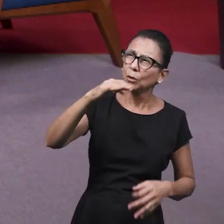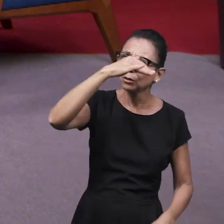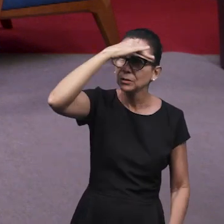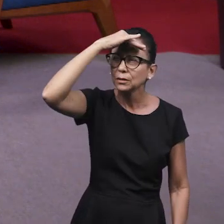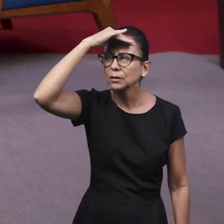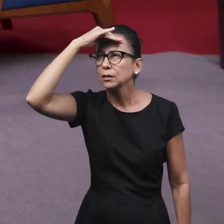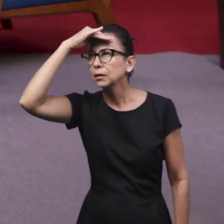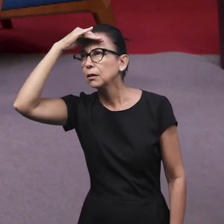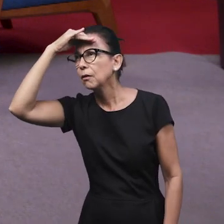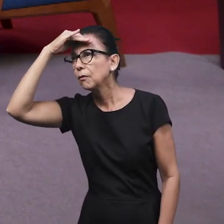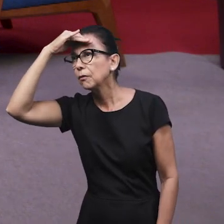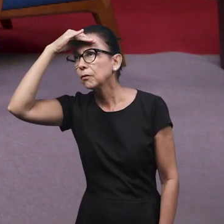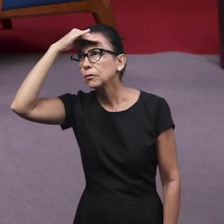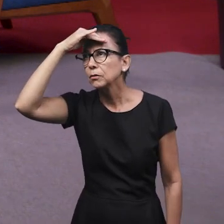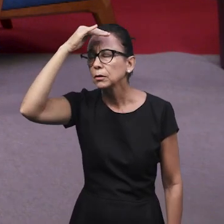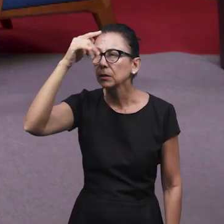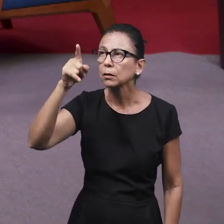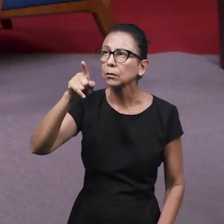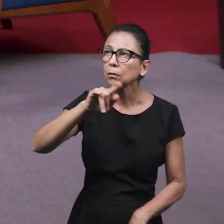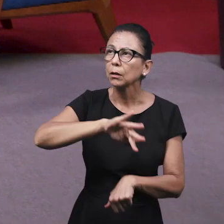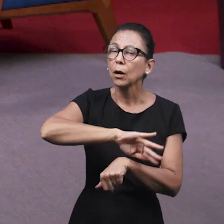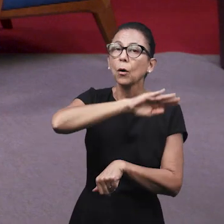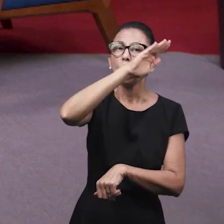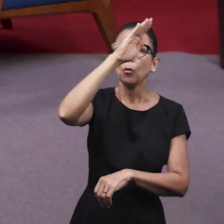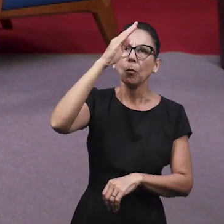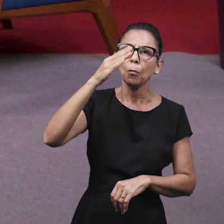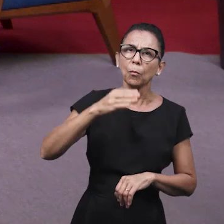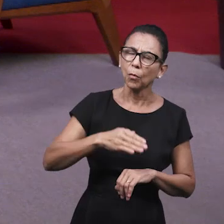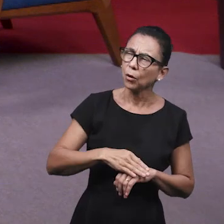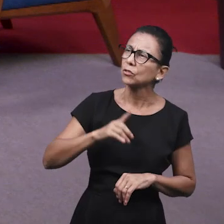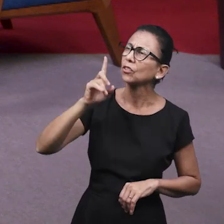Tout était déjà projeté, établi